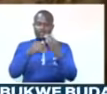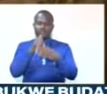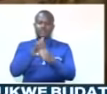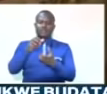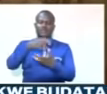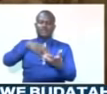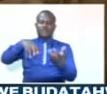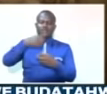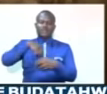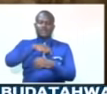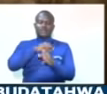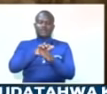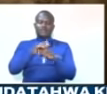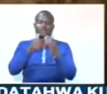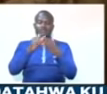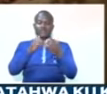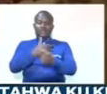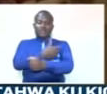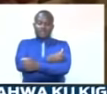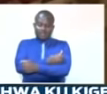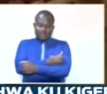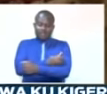ikivunge twebwe abenshi tumaze gukingirwa